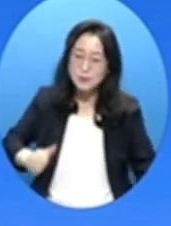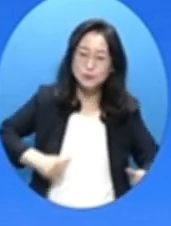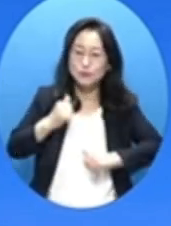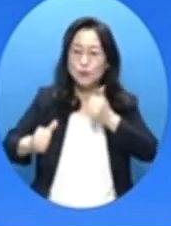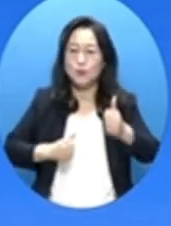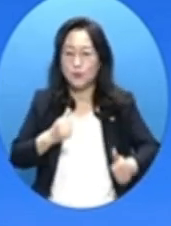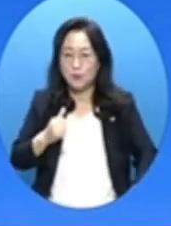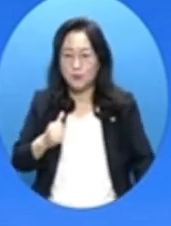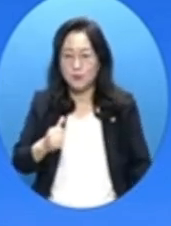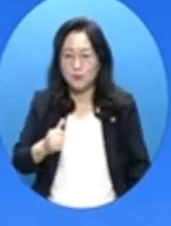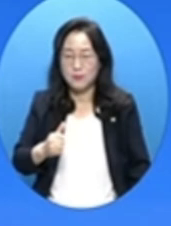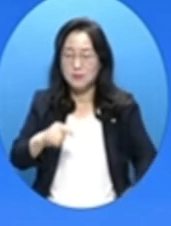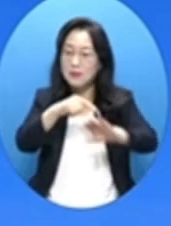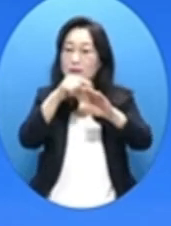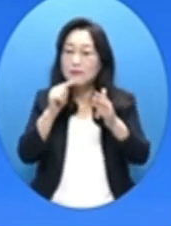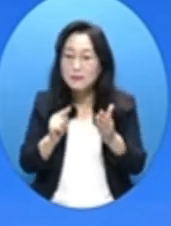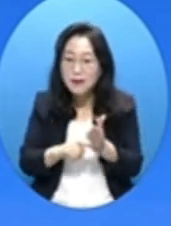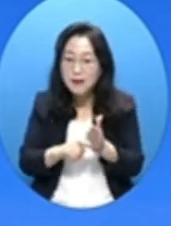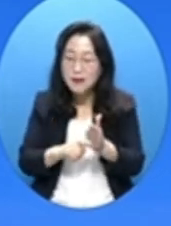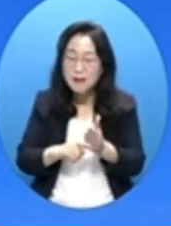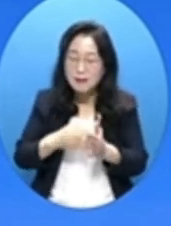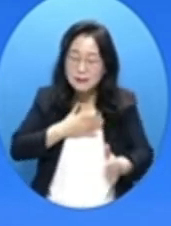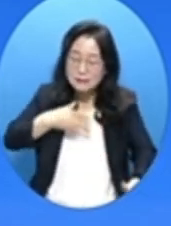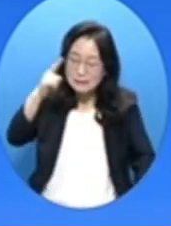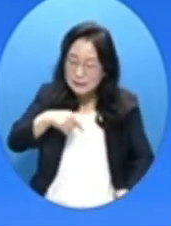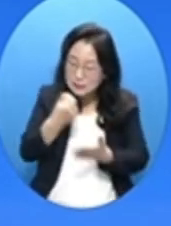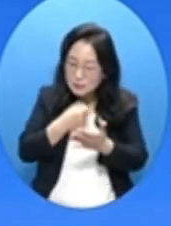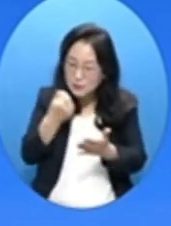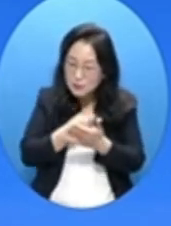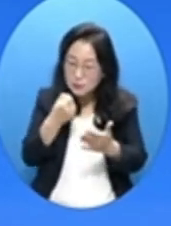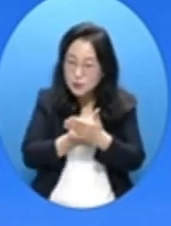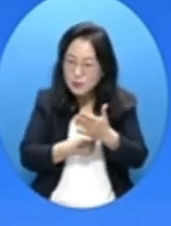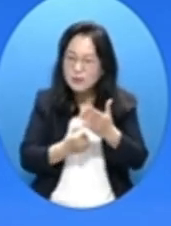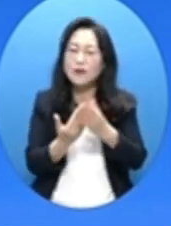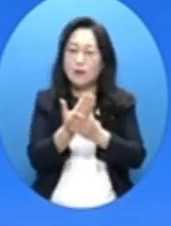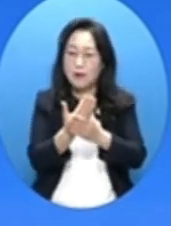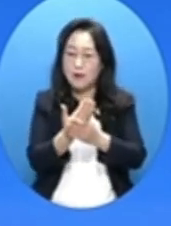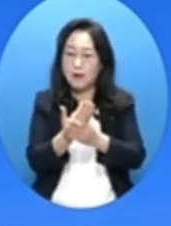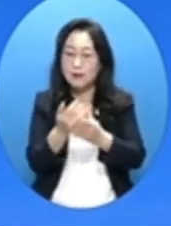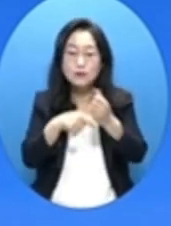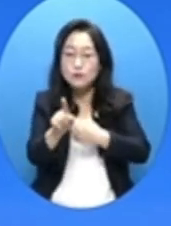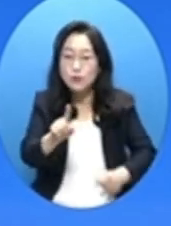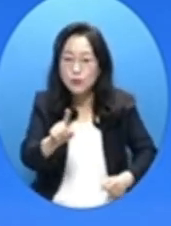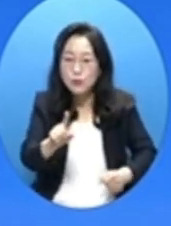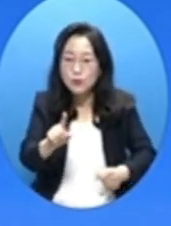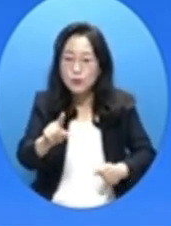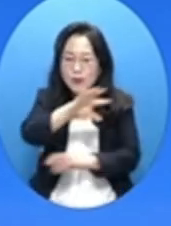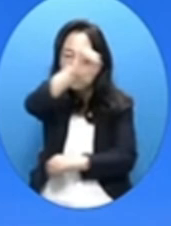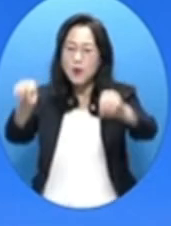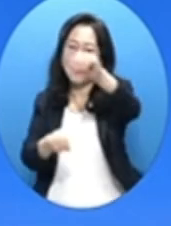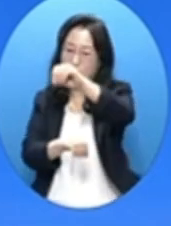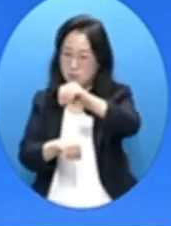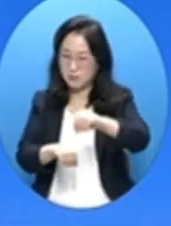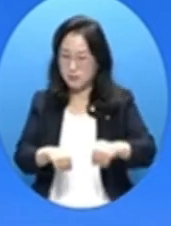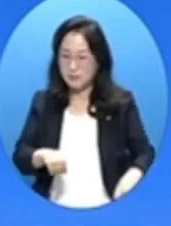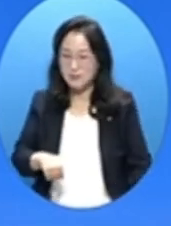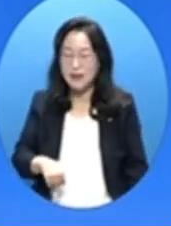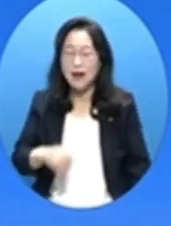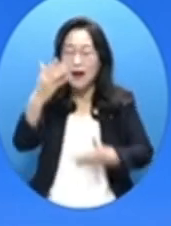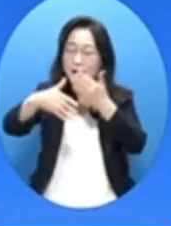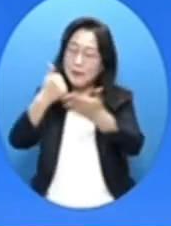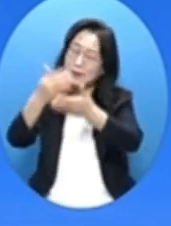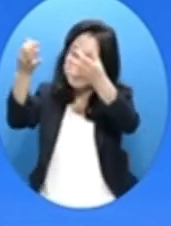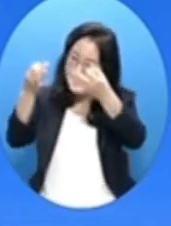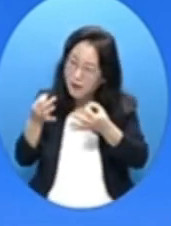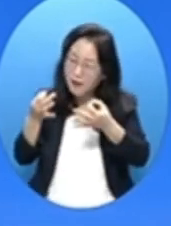생기고 마음이 속상하고 섭섭하기도 하는 것은 우리가 삶의 순서가 잘못돼서 그렇습니다. 하나님이 나를 어떻게